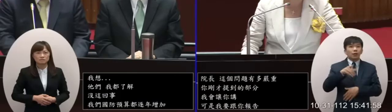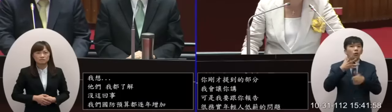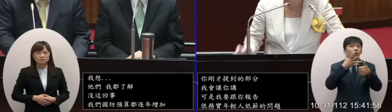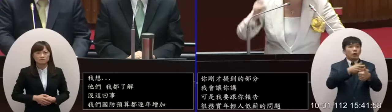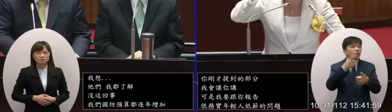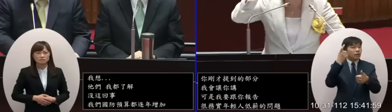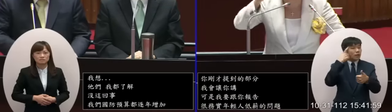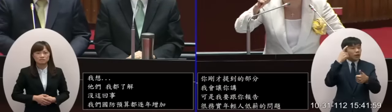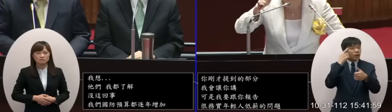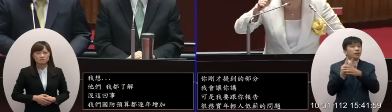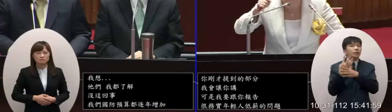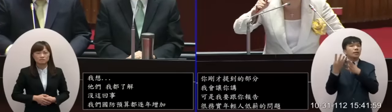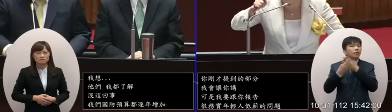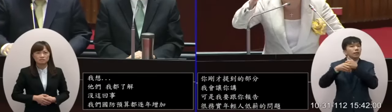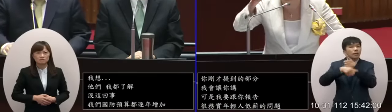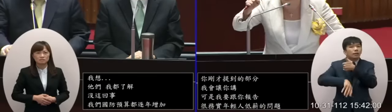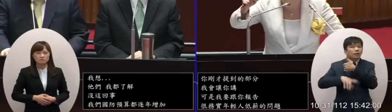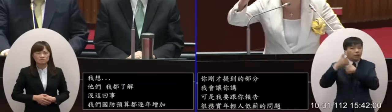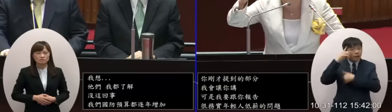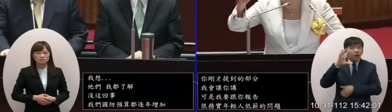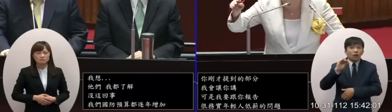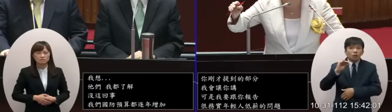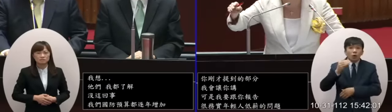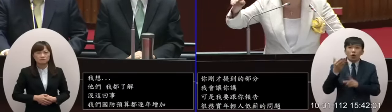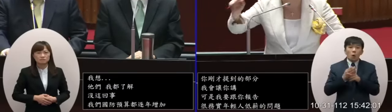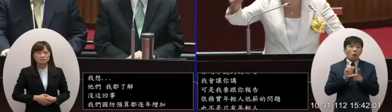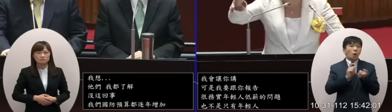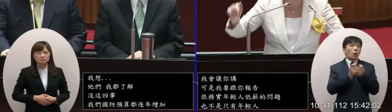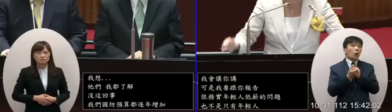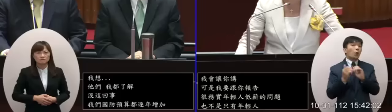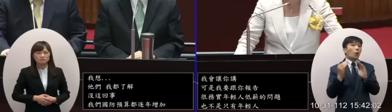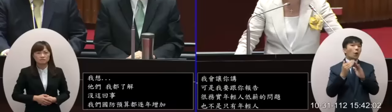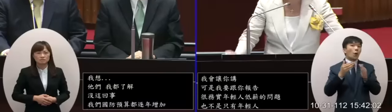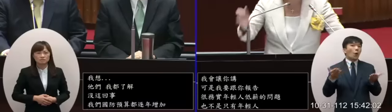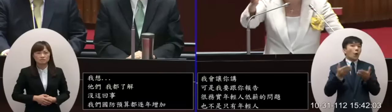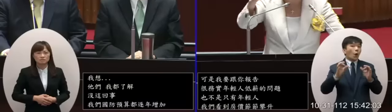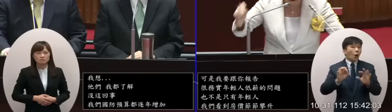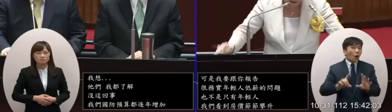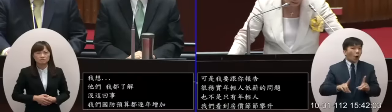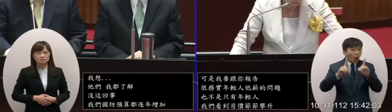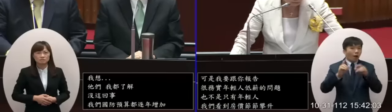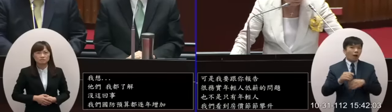过产业？还是你脑筋想的是附近的房价的炒房？